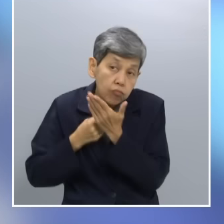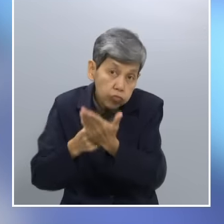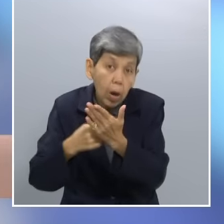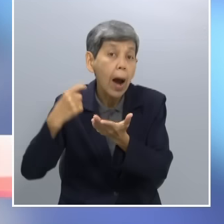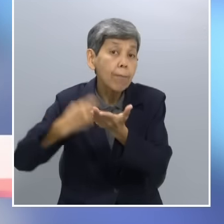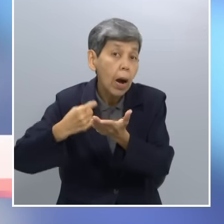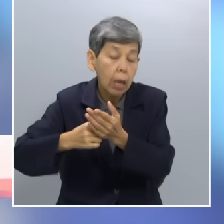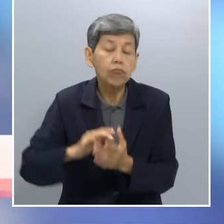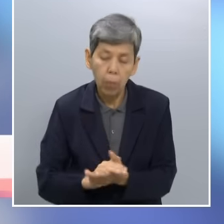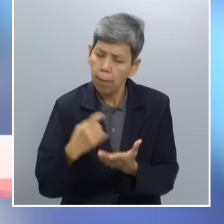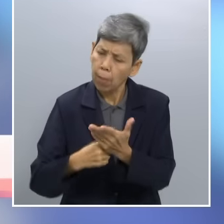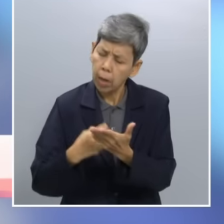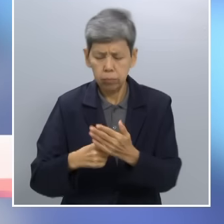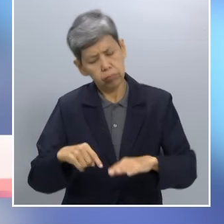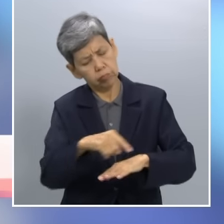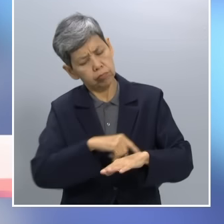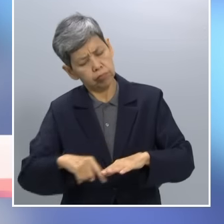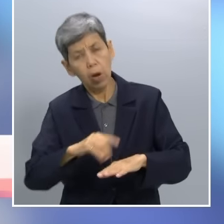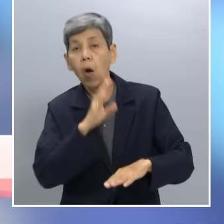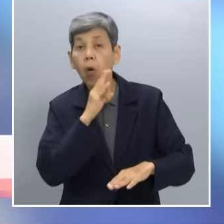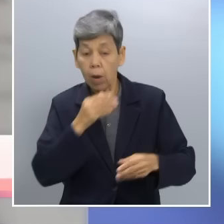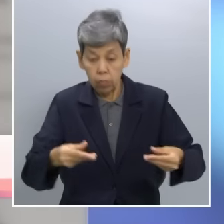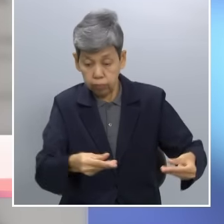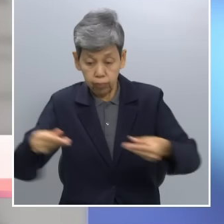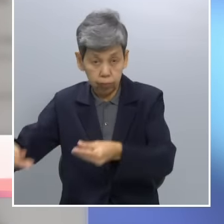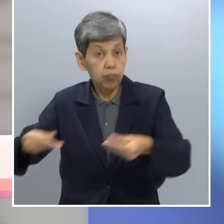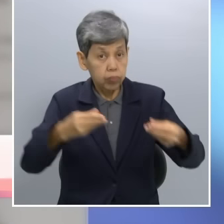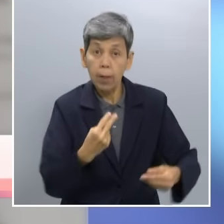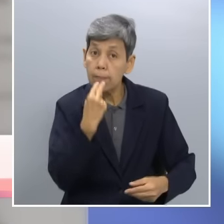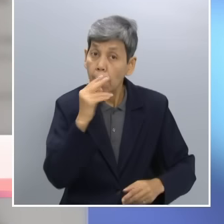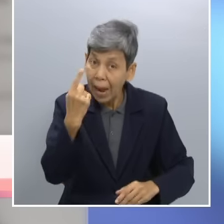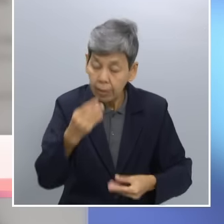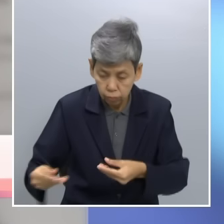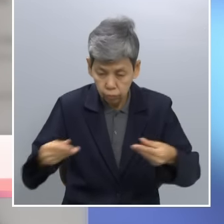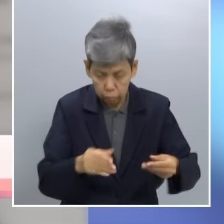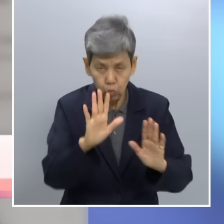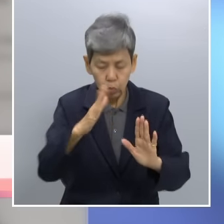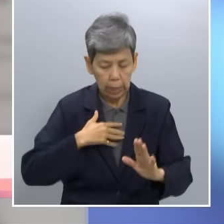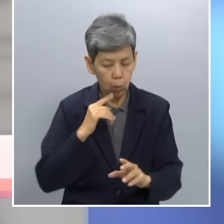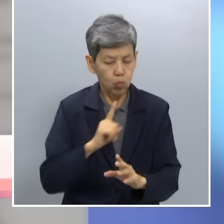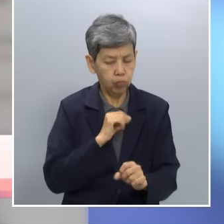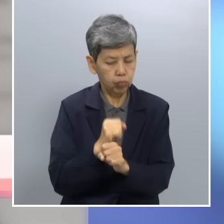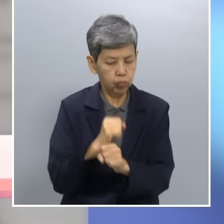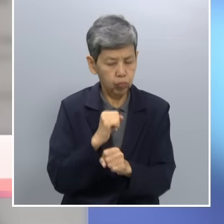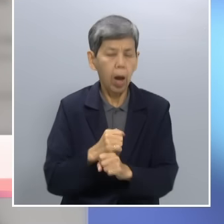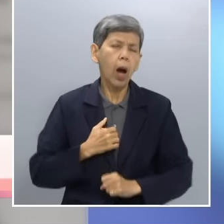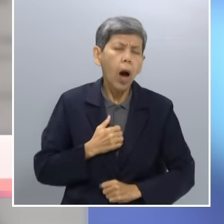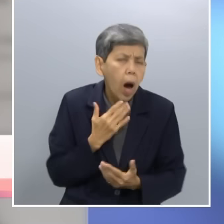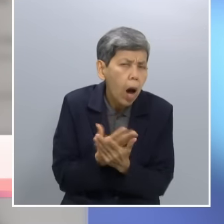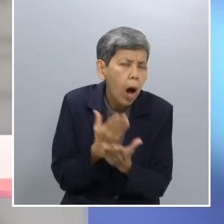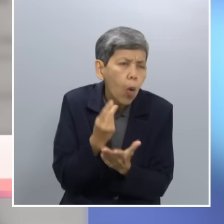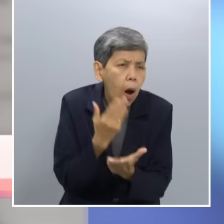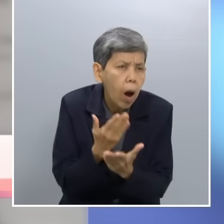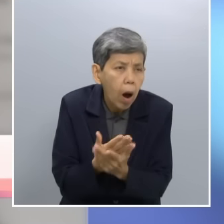ประกันครับตอนแรกประกันบอกว่าถ้าเปลี่ยนแบตทั้งลูกเนี่ยนะคือเดี๋ยวจัดการให้ะกันอ่าปรากฏพอไปรู้ราคาา